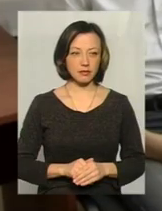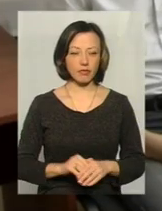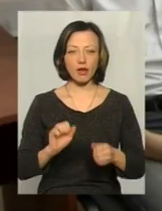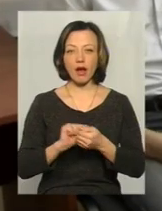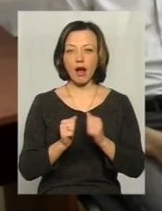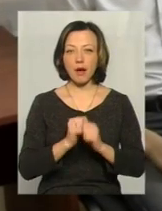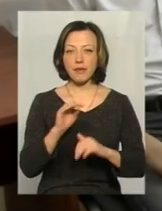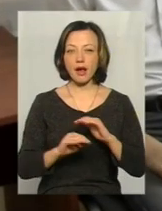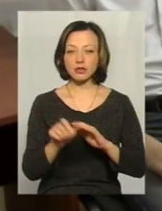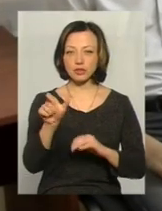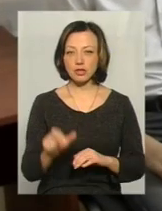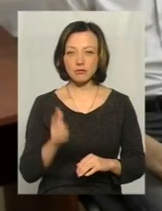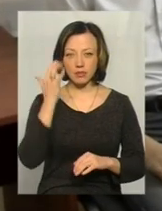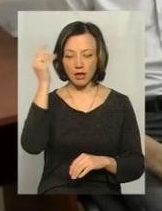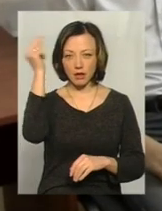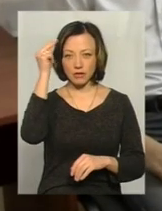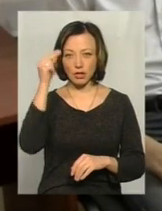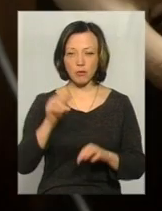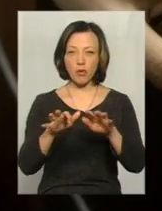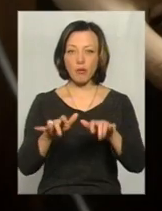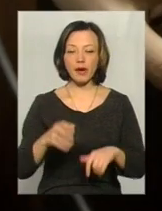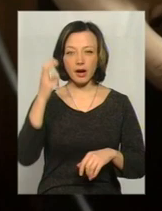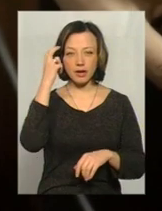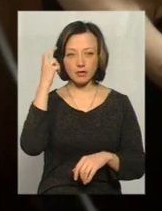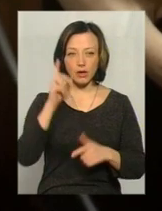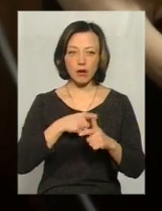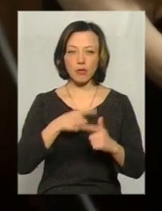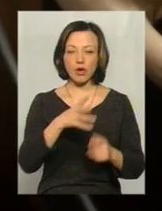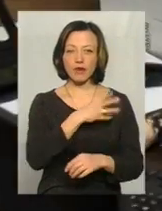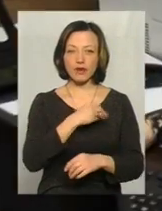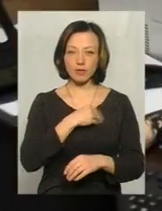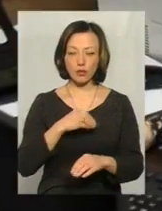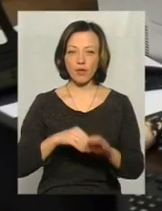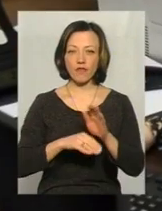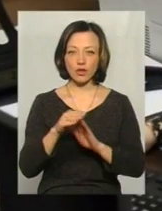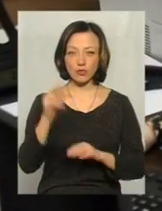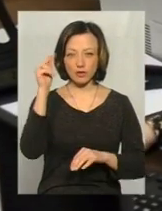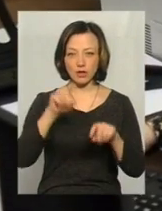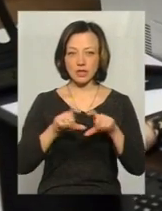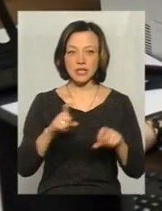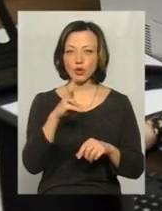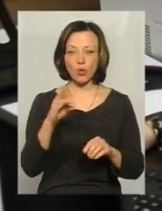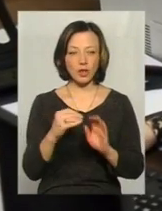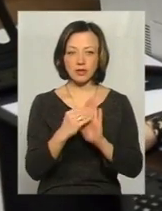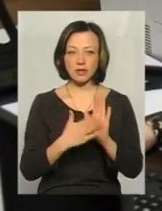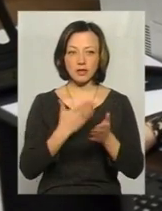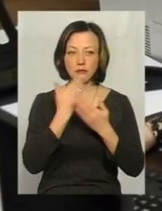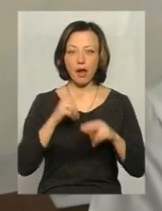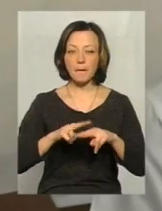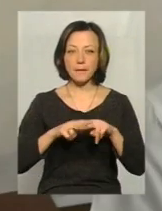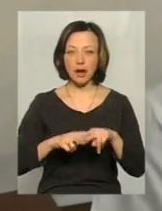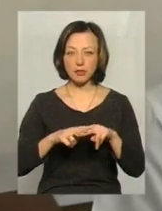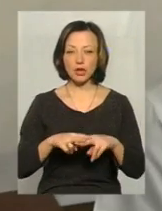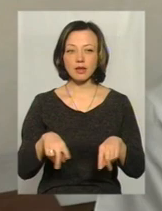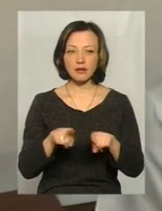Кам'янчанин Семір має намір навчатись програмуванню у Київському або Львівському виші. На ЗНО ще не зареєструвався, бо немає паспорта.